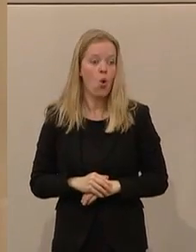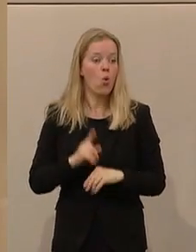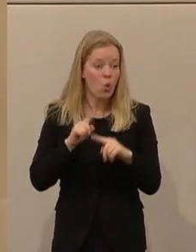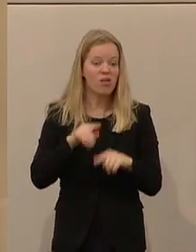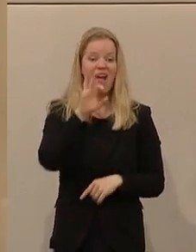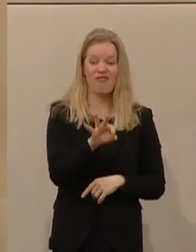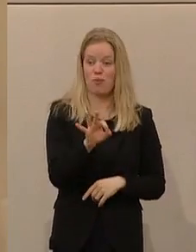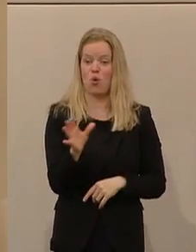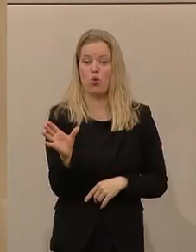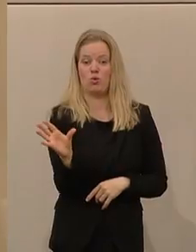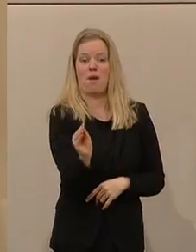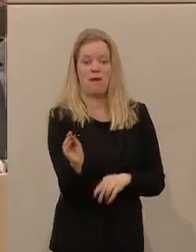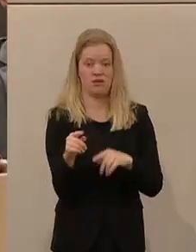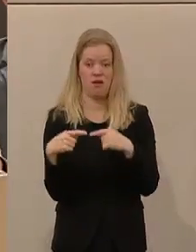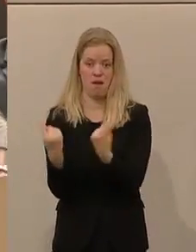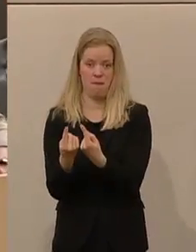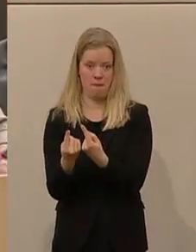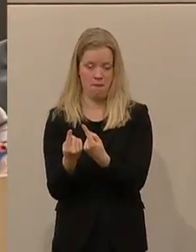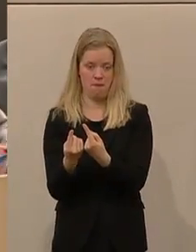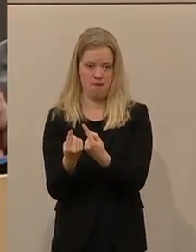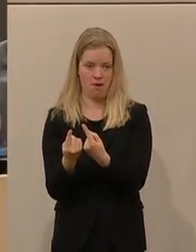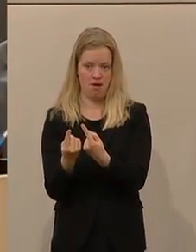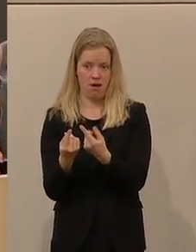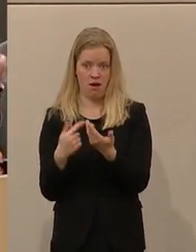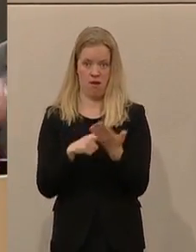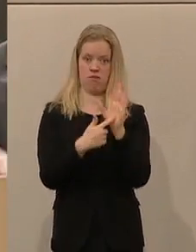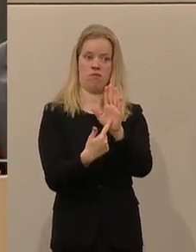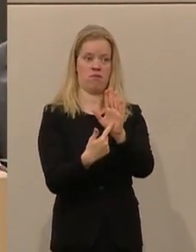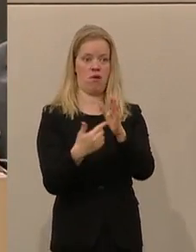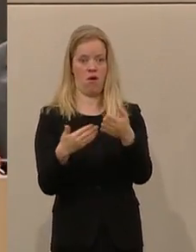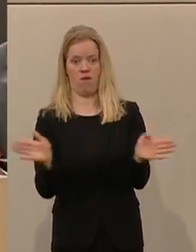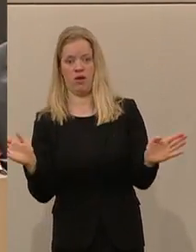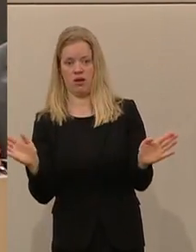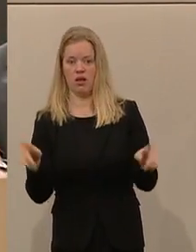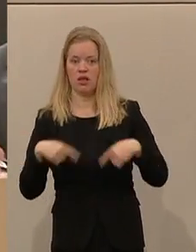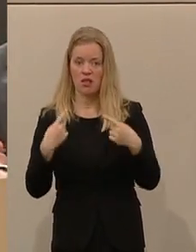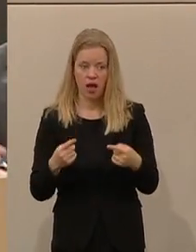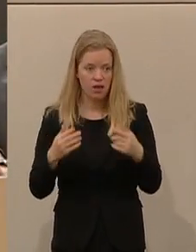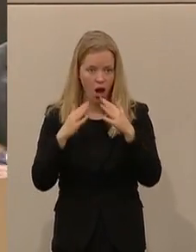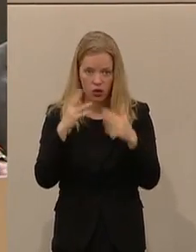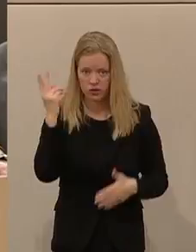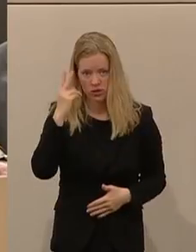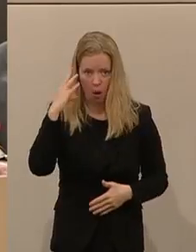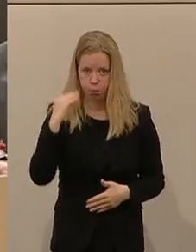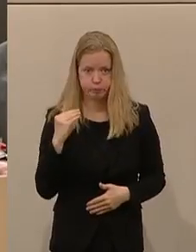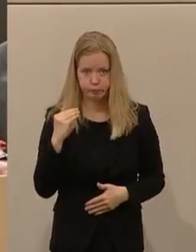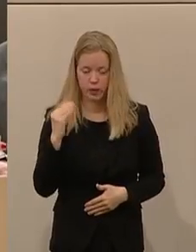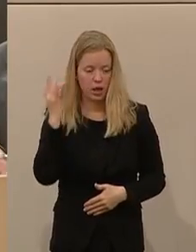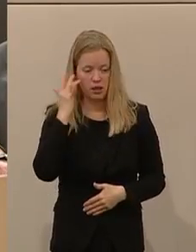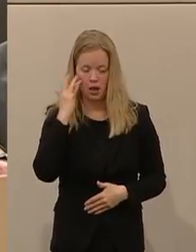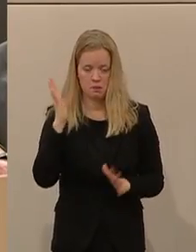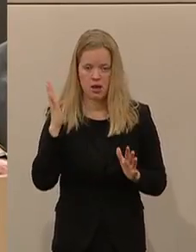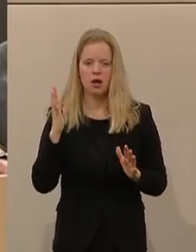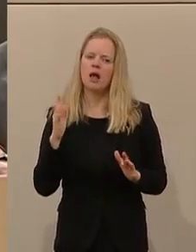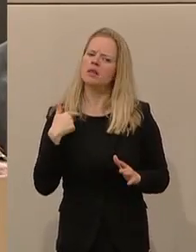hier in ihre qualifizierten Öffentlichkeiten treten, dann evaporiert der Hausverstand und die intellektuelle Redlichkeit. Dann